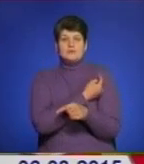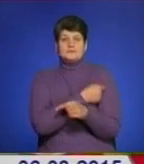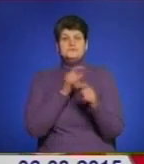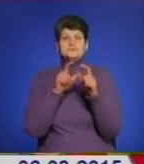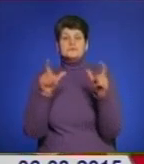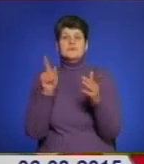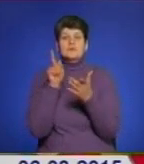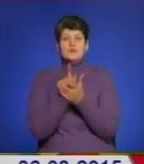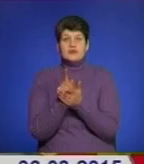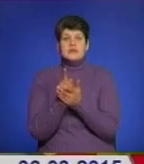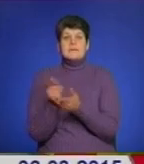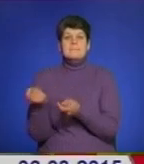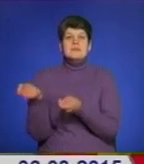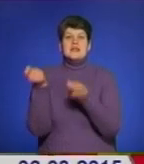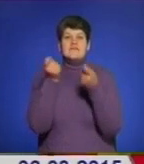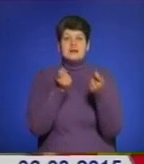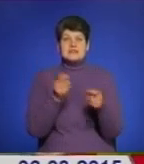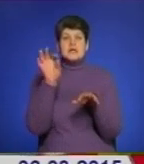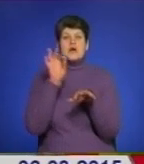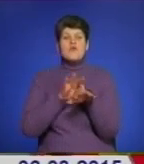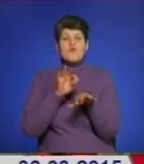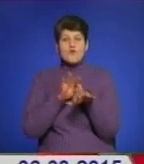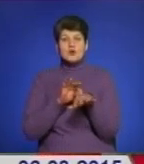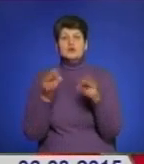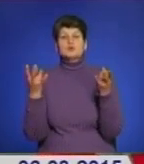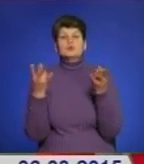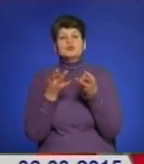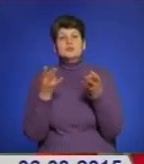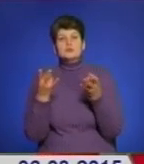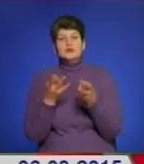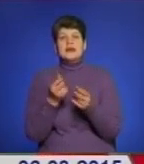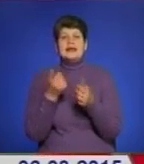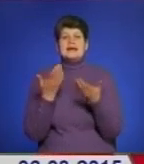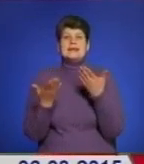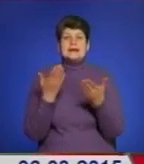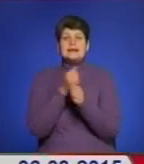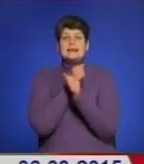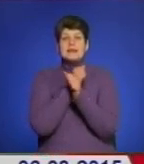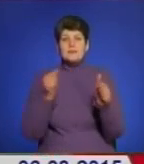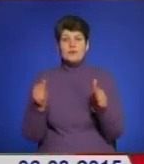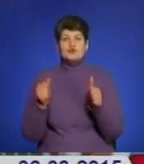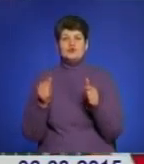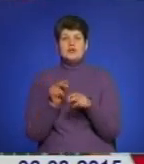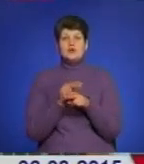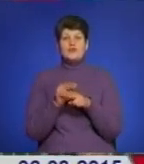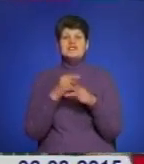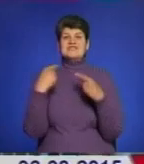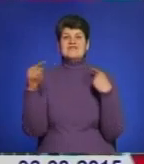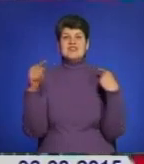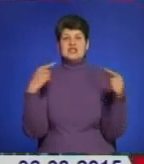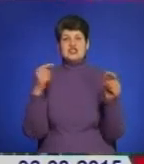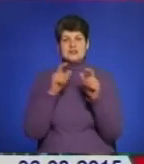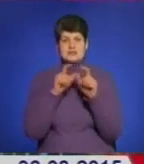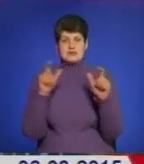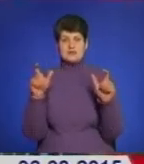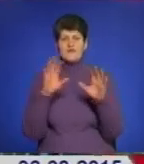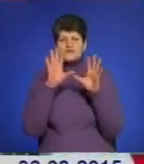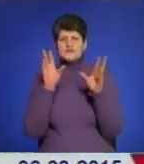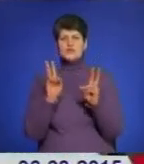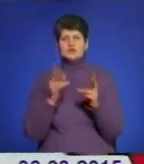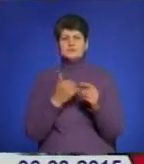повинні перевести хворих, які потребують і які не можуть лікуватись тут, в інші лікувальні заклади. Усі, хто евакуйовується,